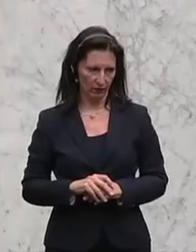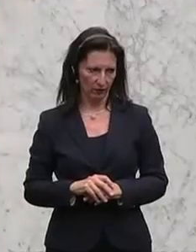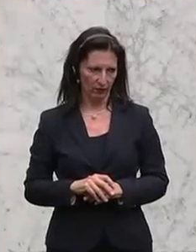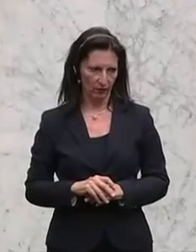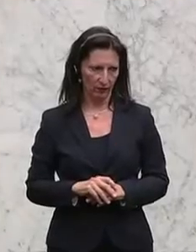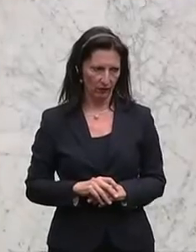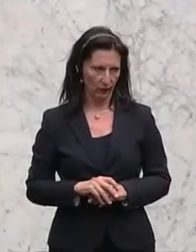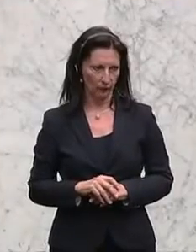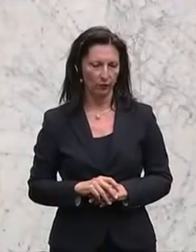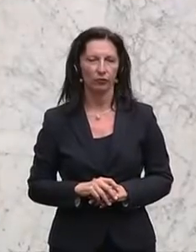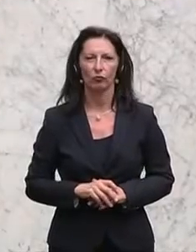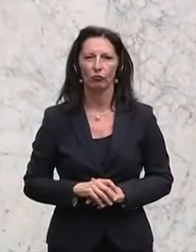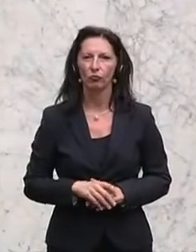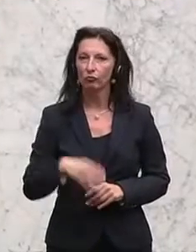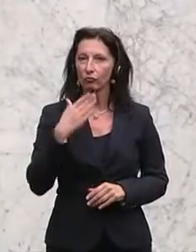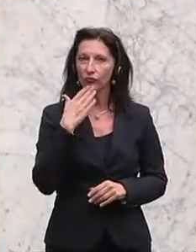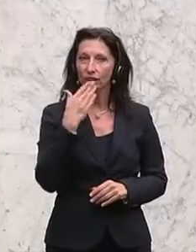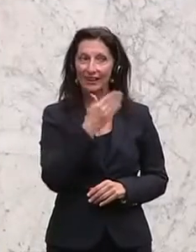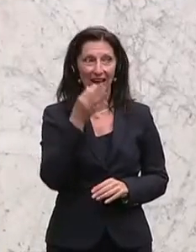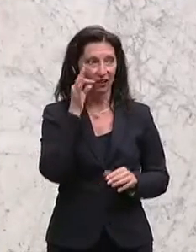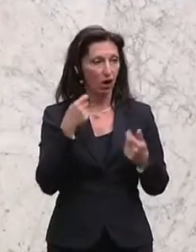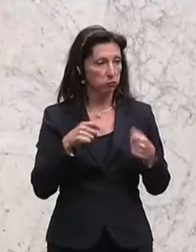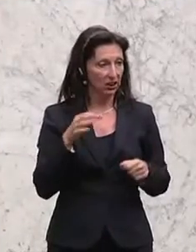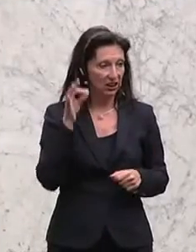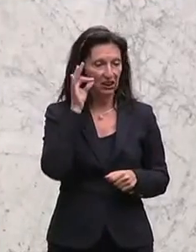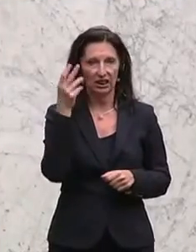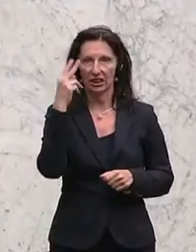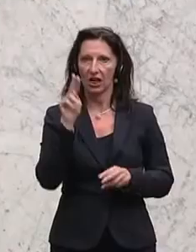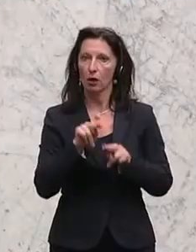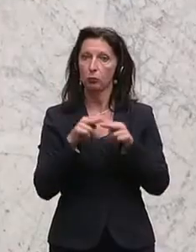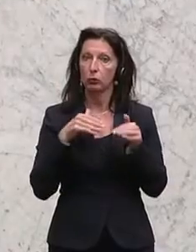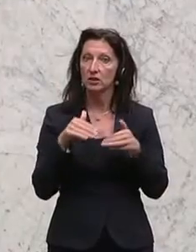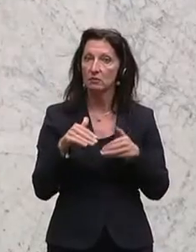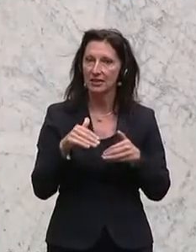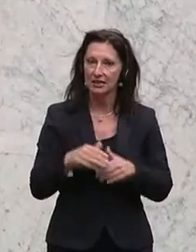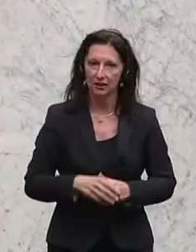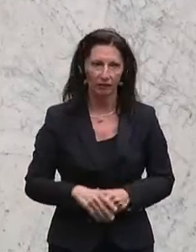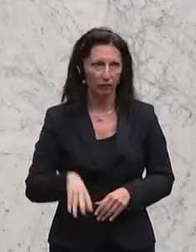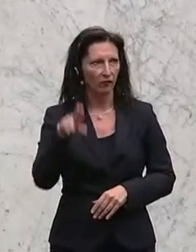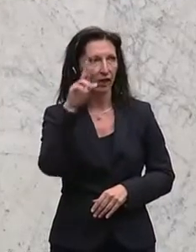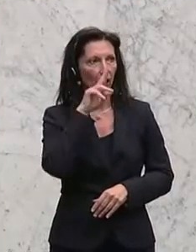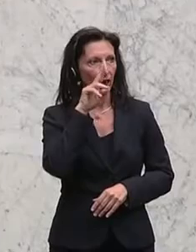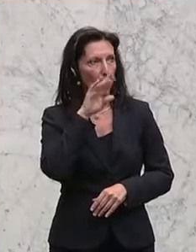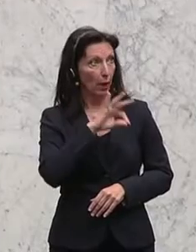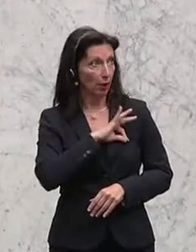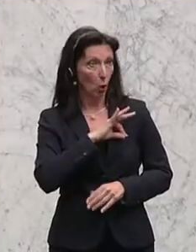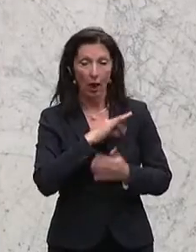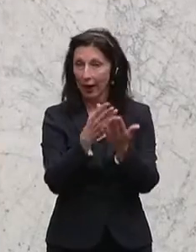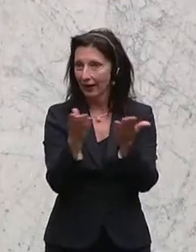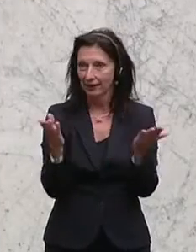Aygül Aslan von den Grünen ist nun an Bord. Frau Präsidentin, Herr Bundesminister, liebe Kolleginnen und Kollegen.